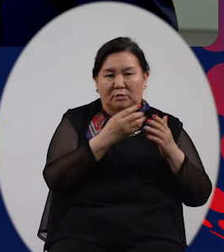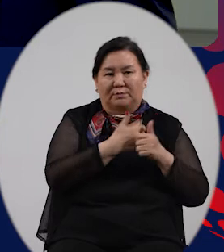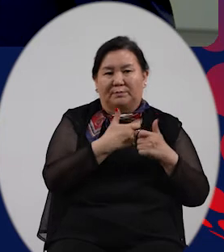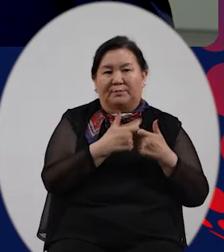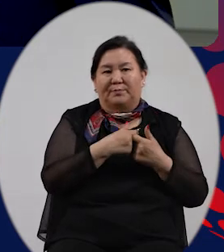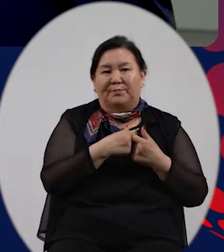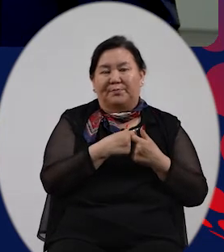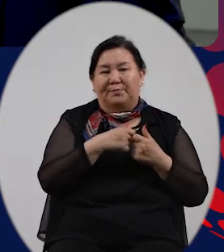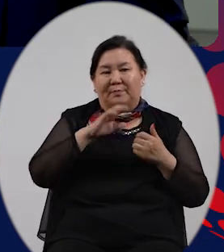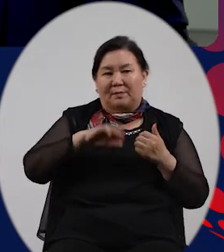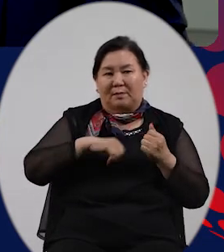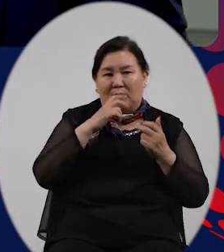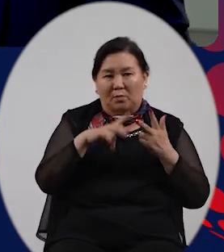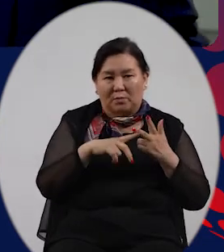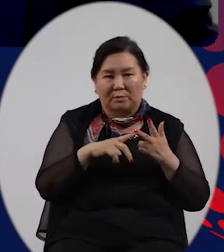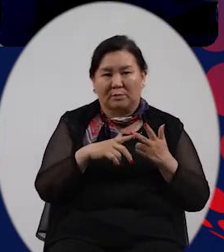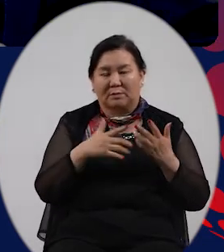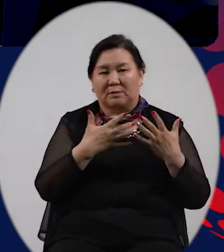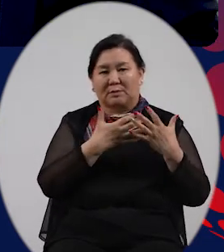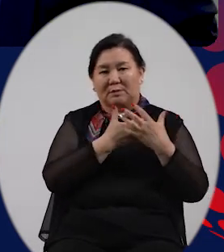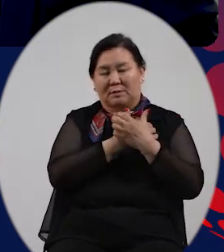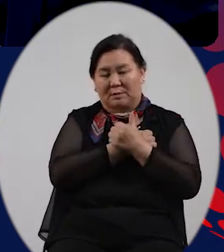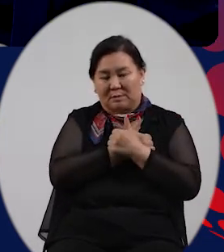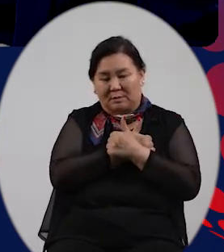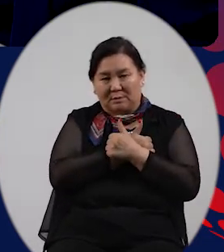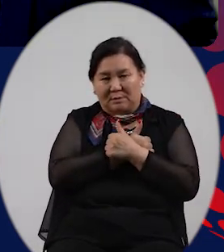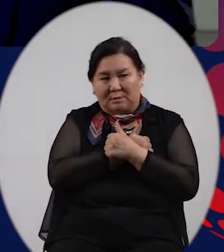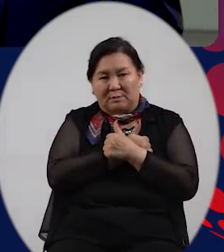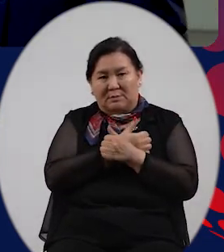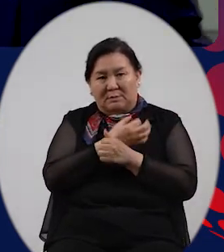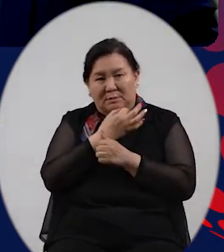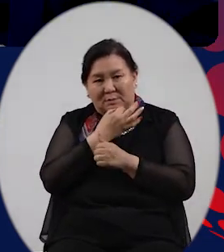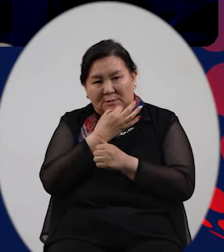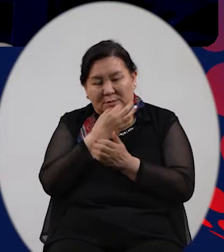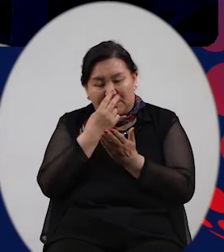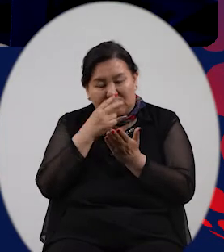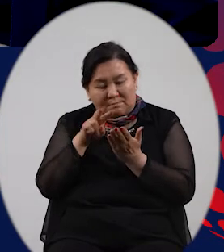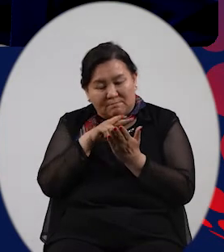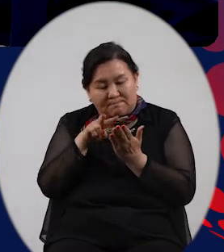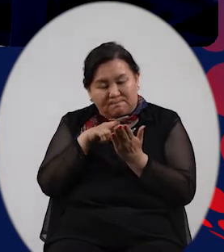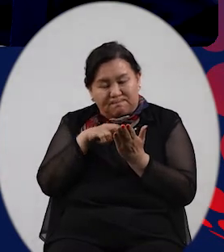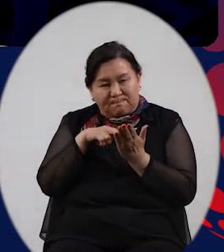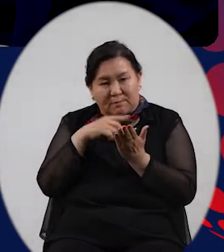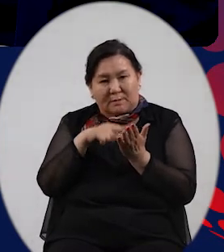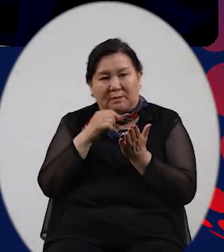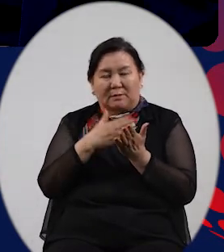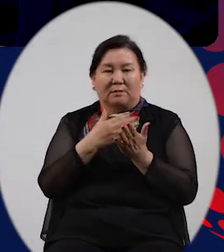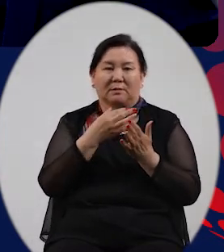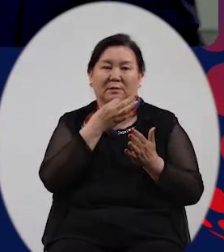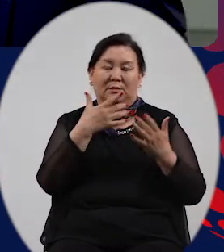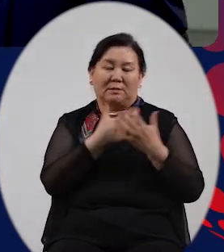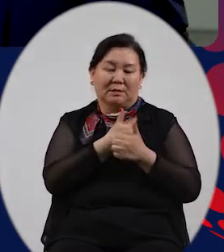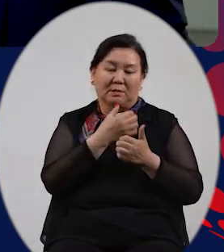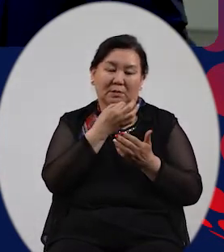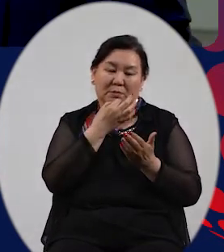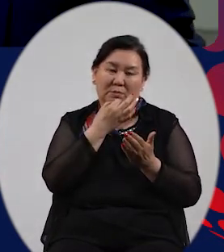гэсэн үг. За ингээд ерөнхийдөө бол нөхцлүүдэд тохирсон тохиолдолд гэрээгээ урьдчилан харах юм ажил бол байж байгаадаг. За гэрээгээ урьдчилан